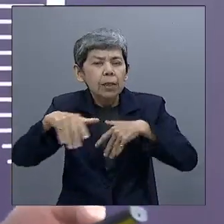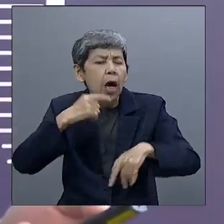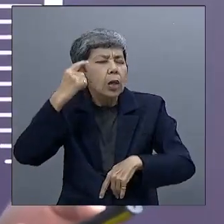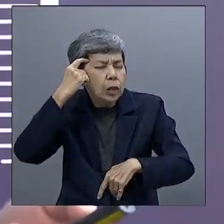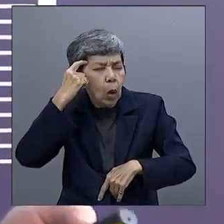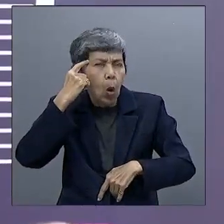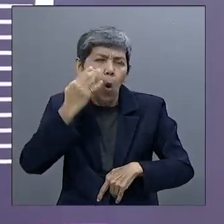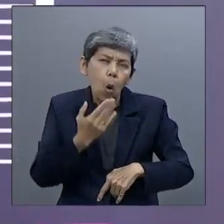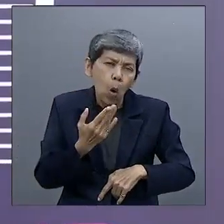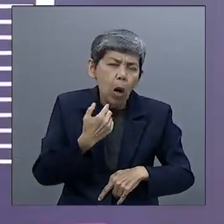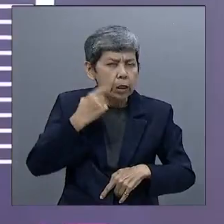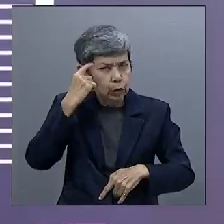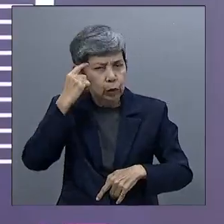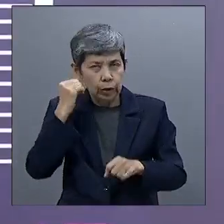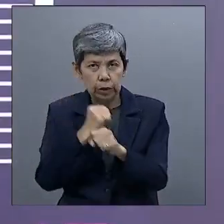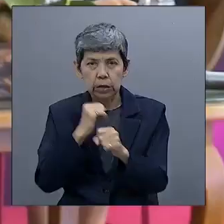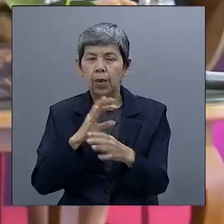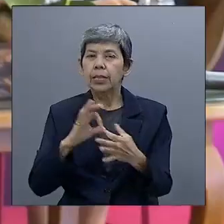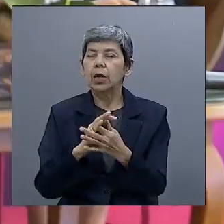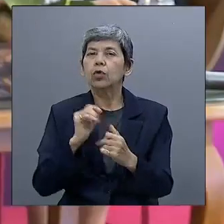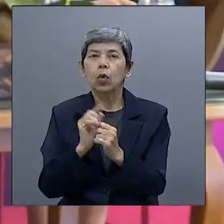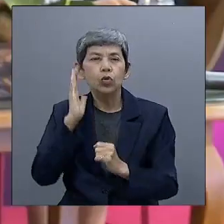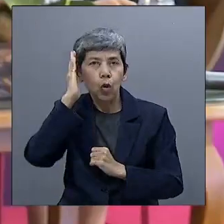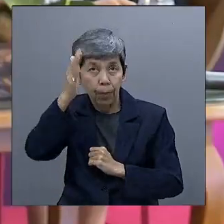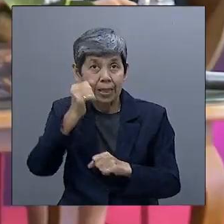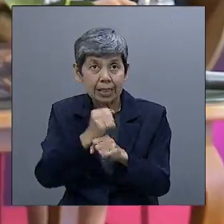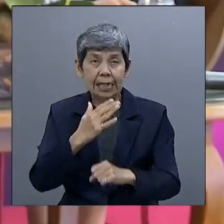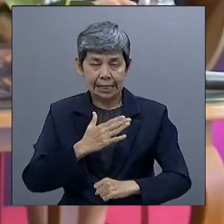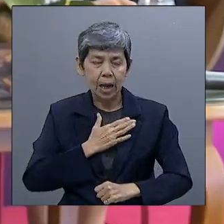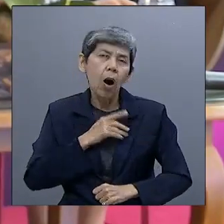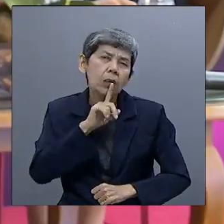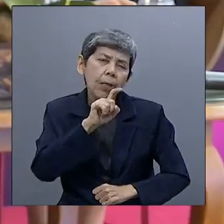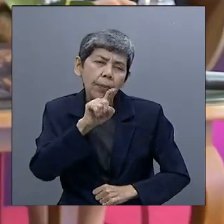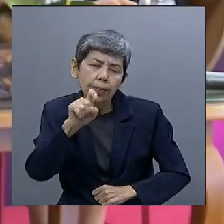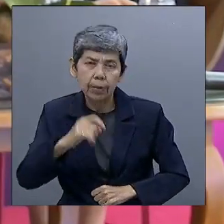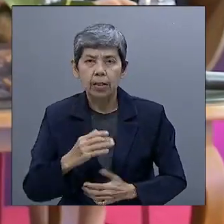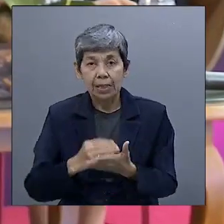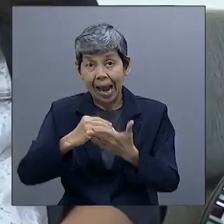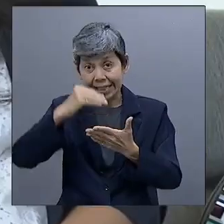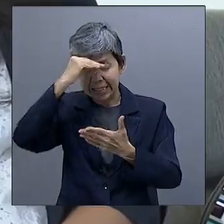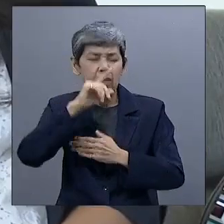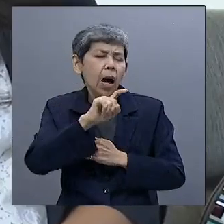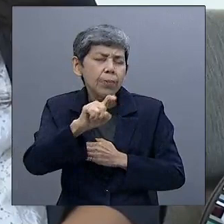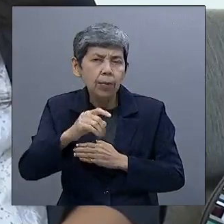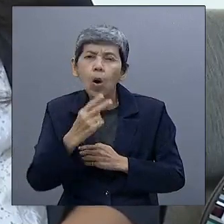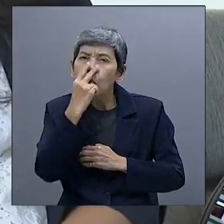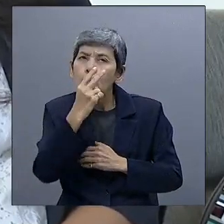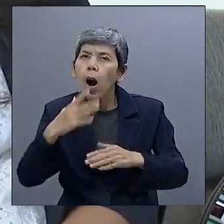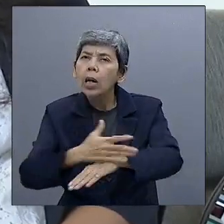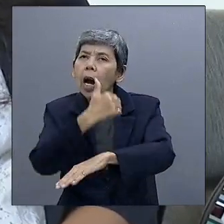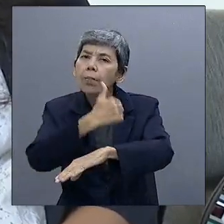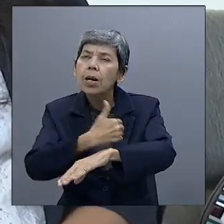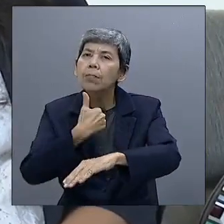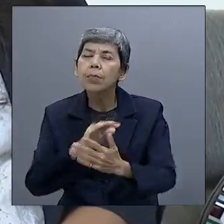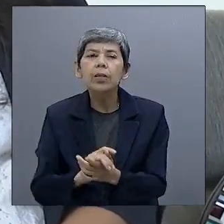กลัวความตระหนักรู้และทางเลือกสู่อนาคตดิฉันได้สอบถามความเห็นน้องๆนิสิตนักศึกษานะคะที่ติดตามการเมืองอย่างใกล้ชิด